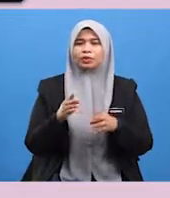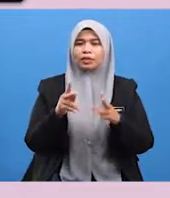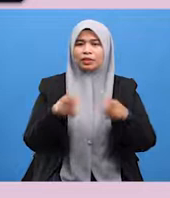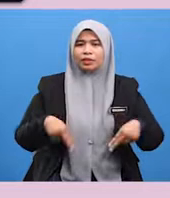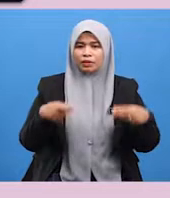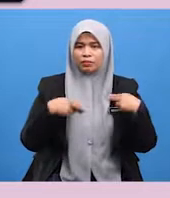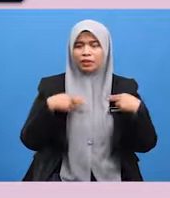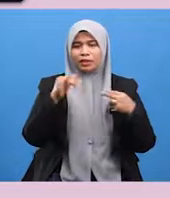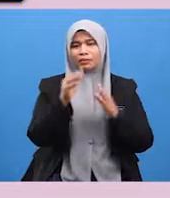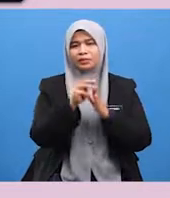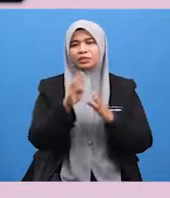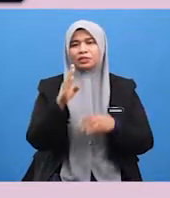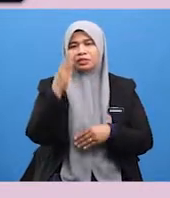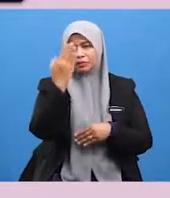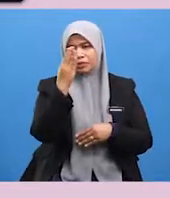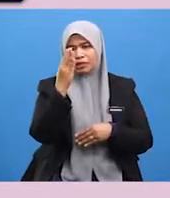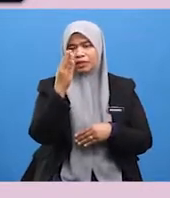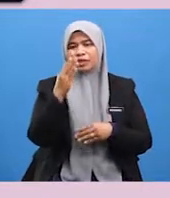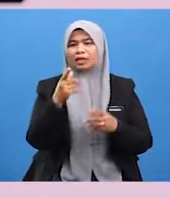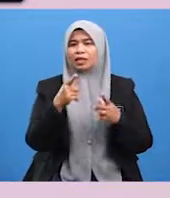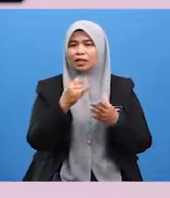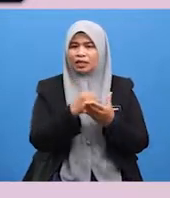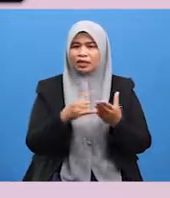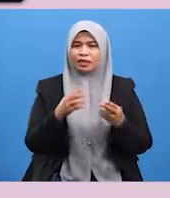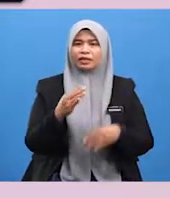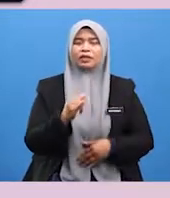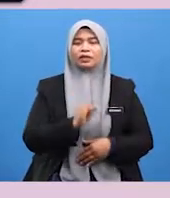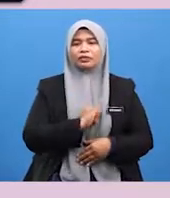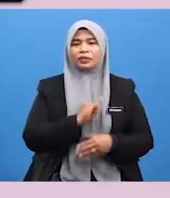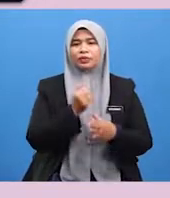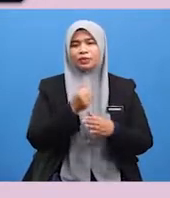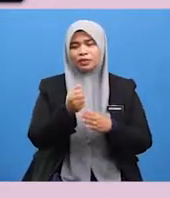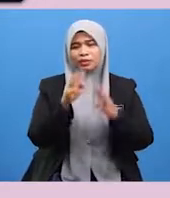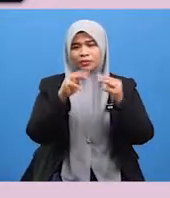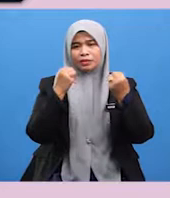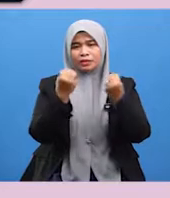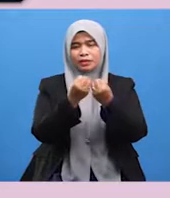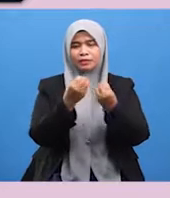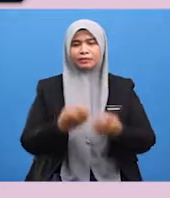unsur-unsur kehidupan yang mencerminkan lahiriah individu atau masyarakat.